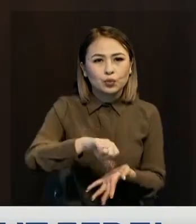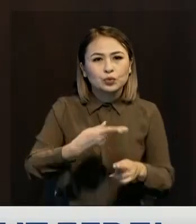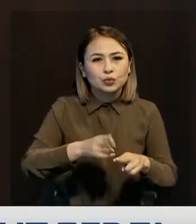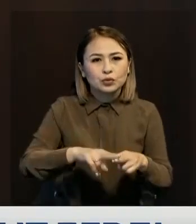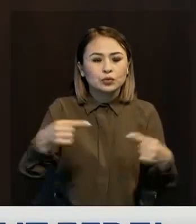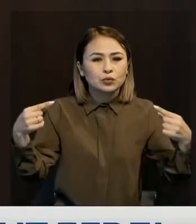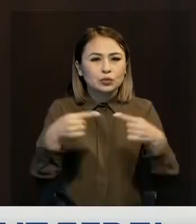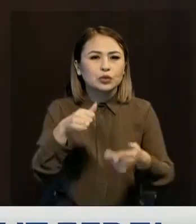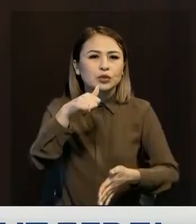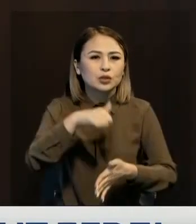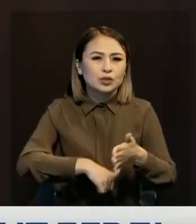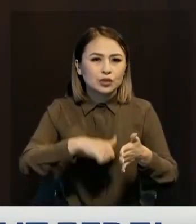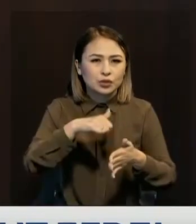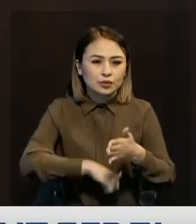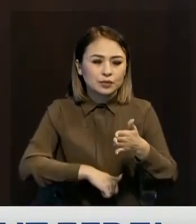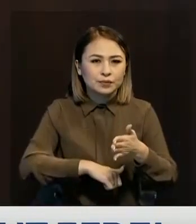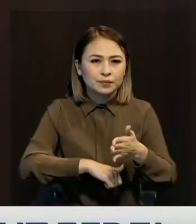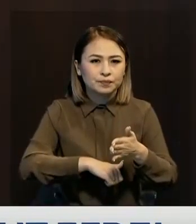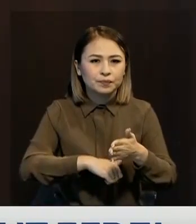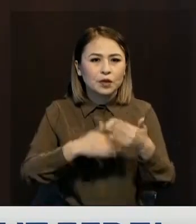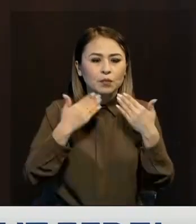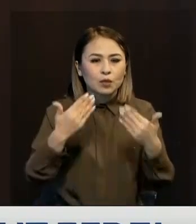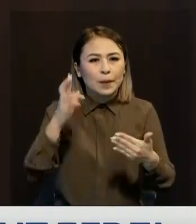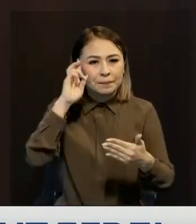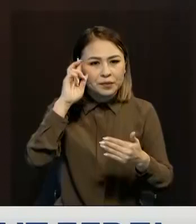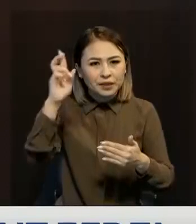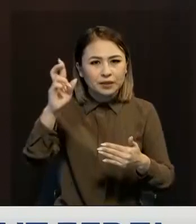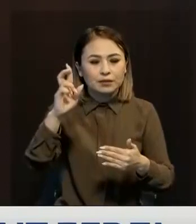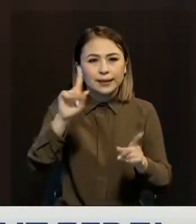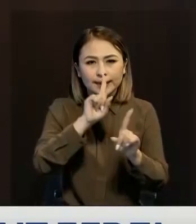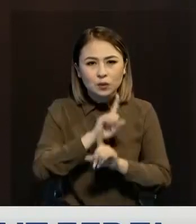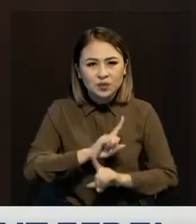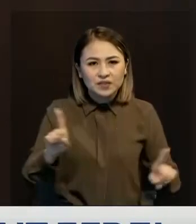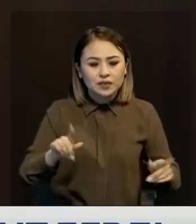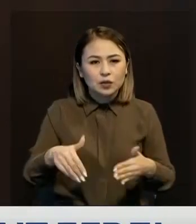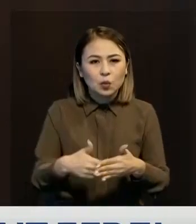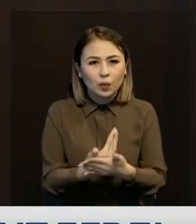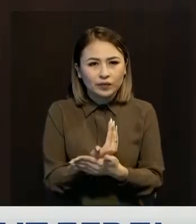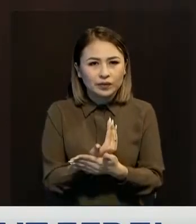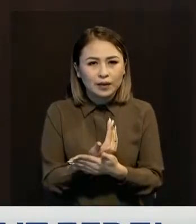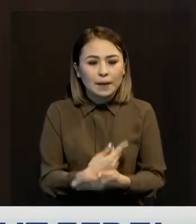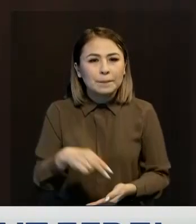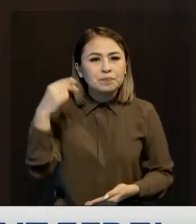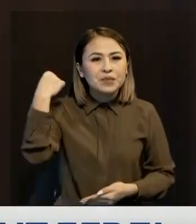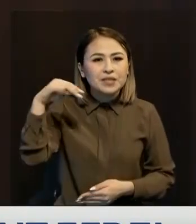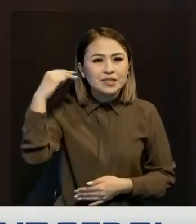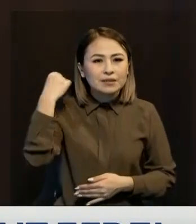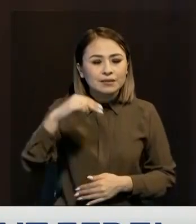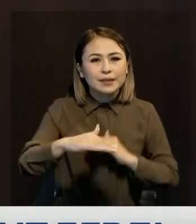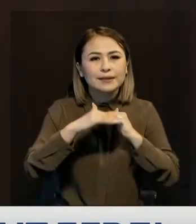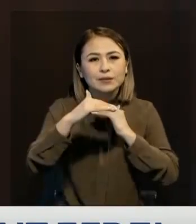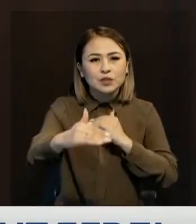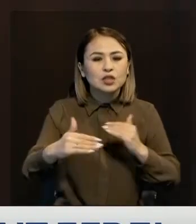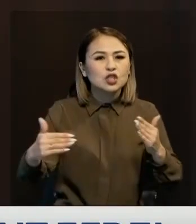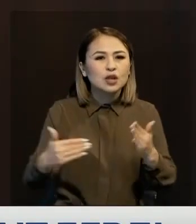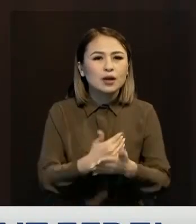соның нақты нәтижесі. Бұл мемлекетіміздің инклюзивтілігінің және президентіміздің елімізді